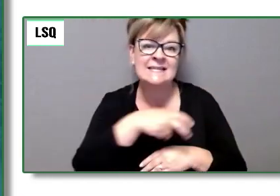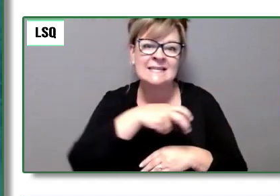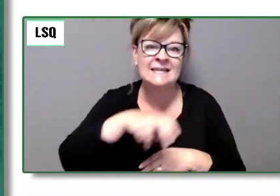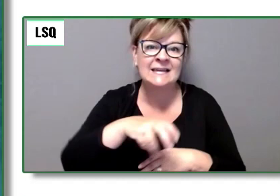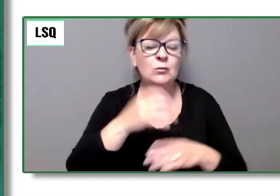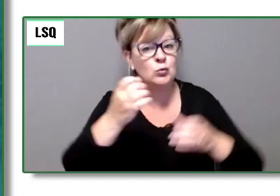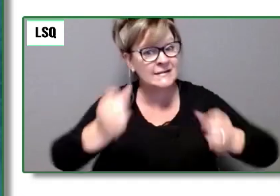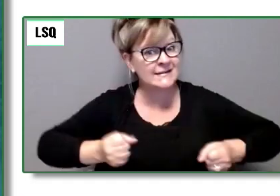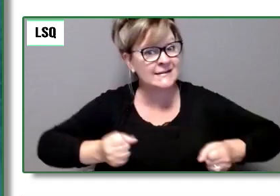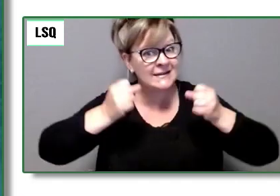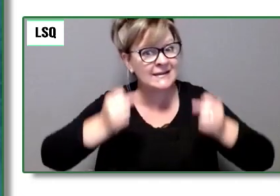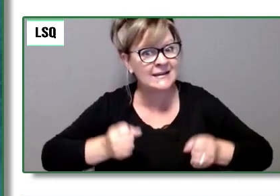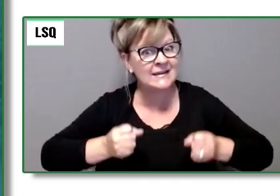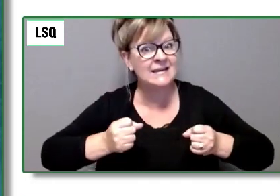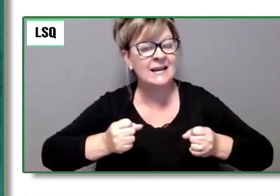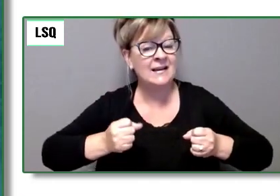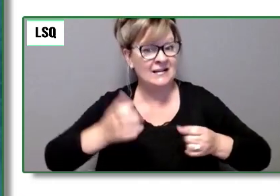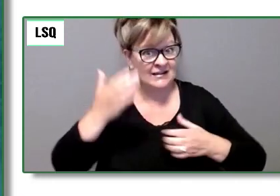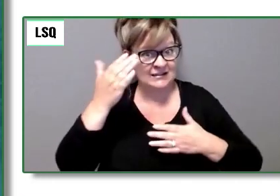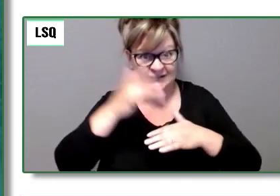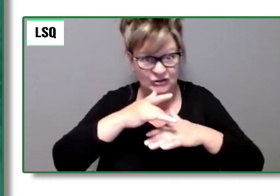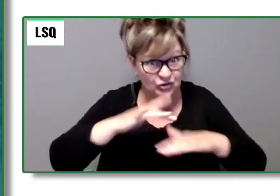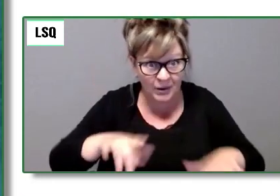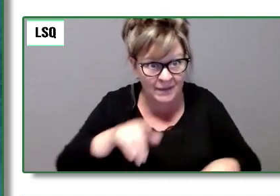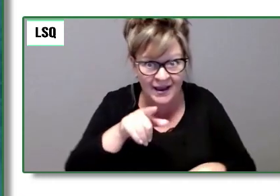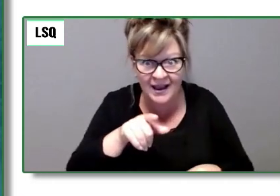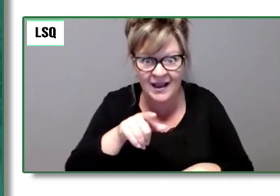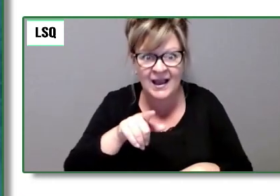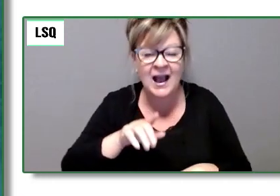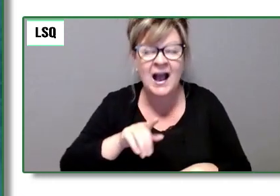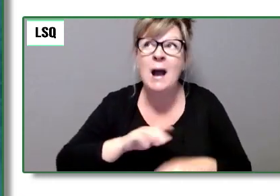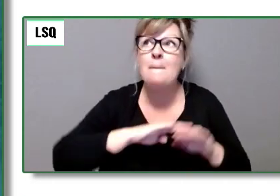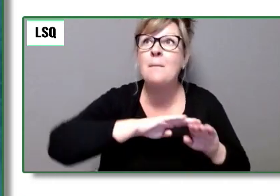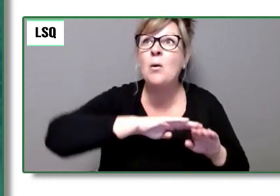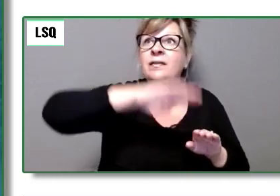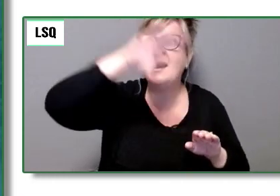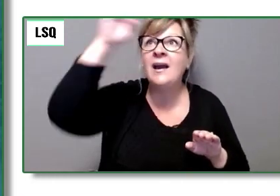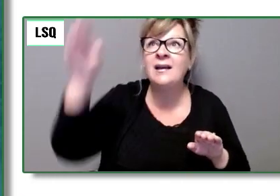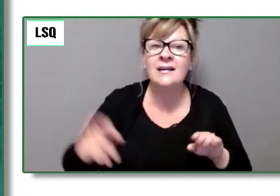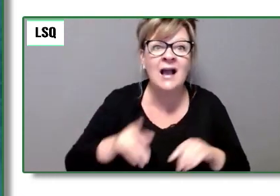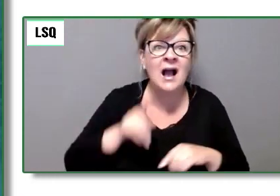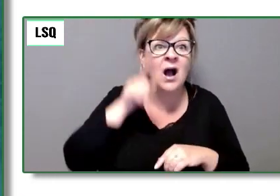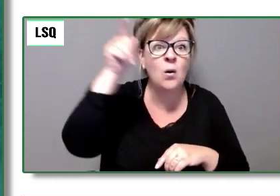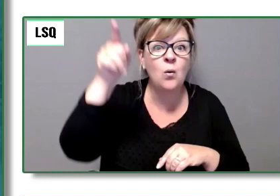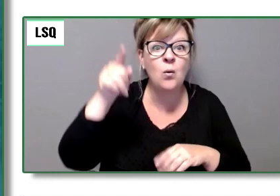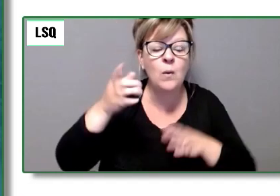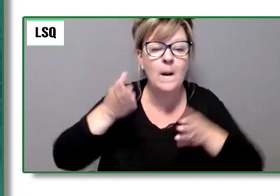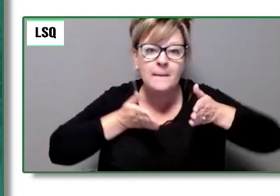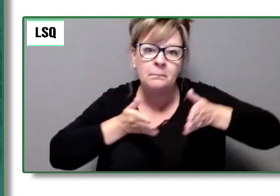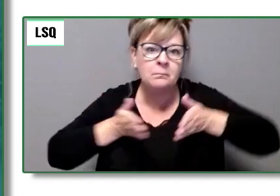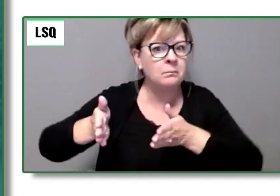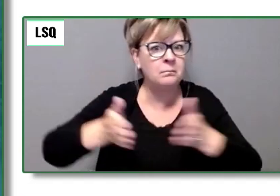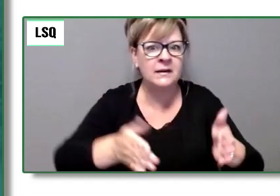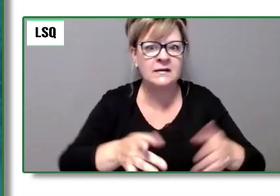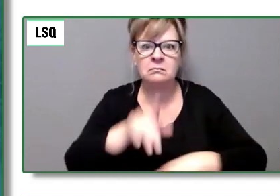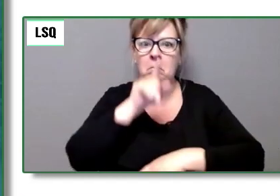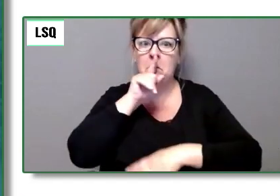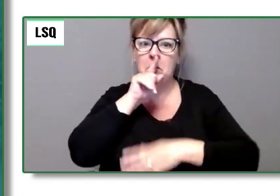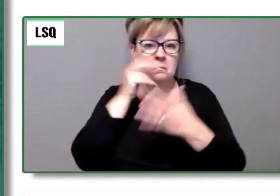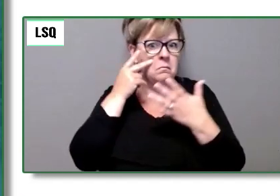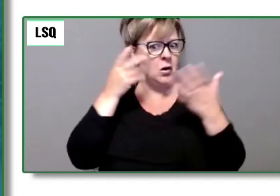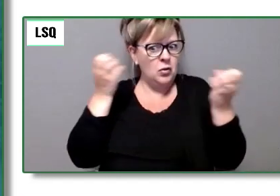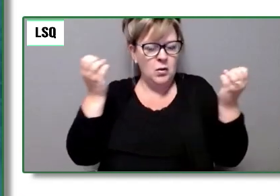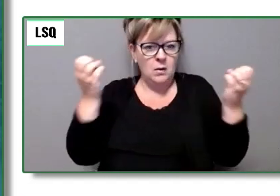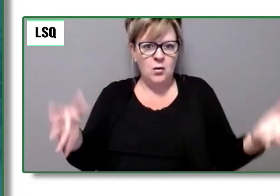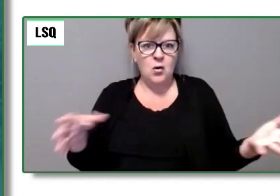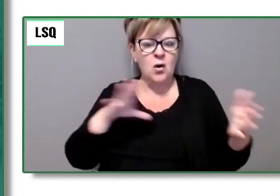c'est juste la neige et il y a des précipices. Mais à la dernière partie, il y a des arbres, il n'y a pas de sentier, vous ne voulez certainement